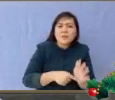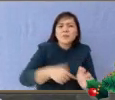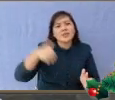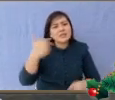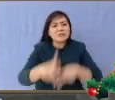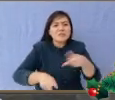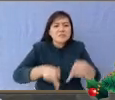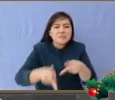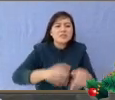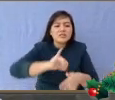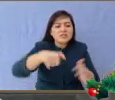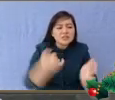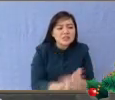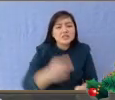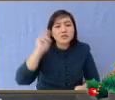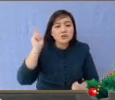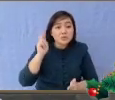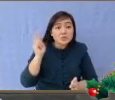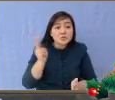i-point out dito?